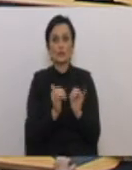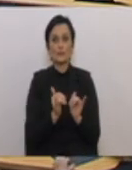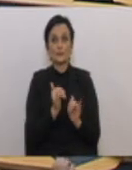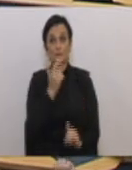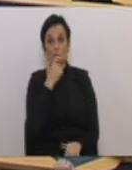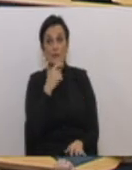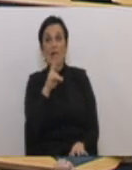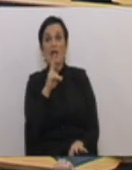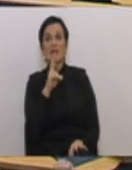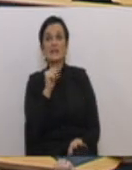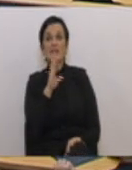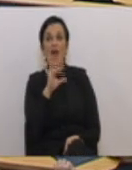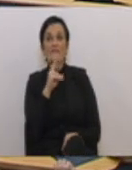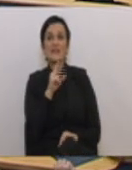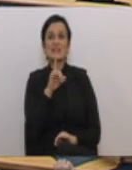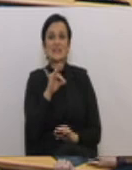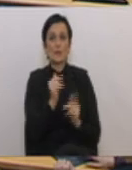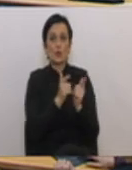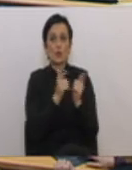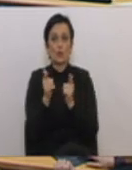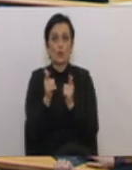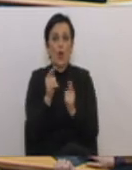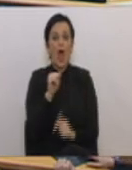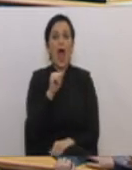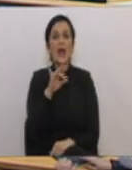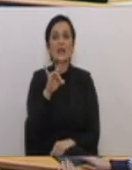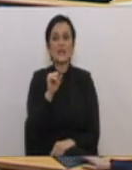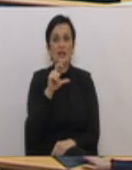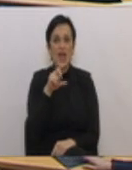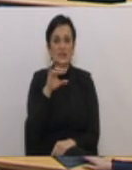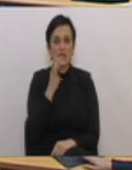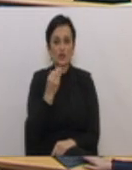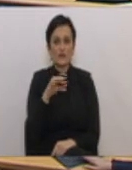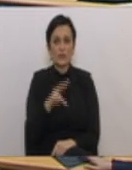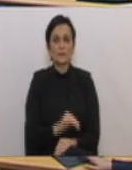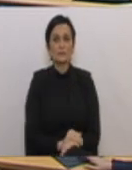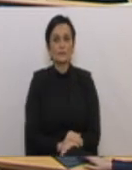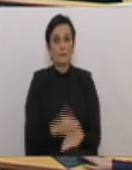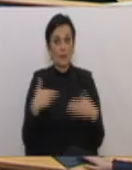ბატონი დავით ზილფიმიანი, მოემზადება ბატონი ალექსანდრე ელისაშვილი. მოგესალმებით.